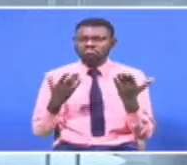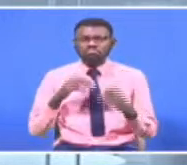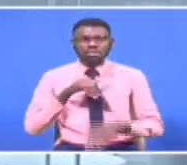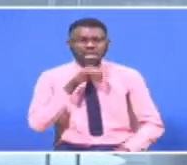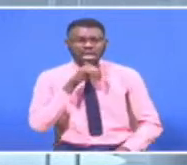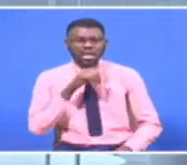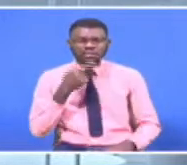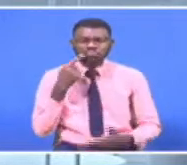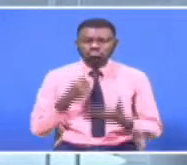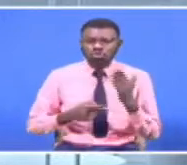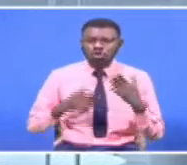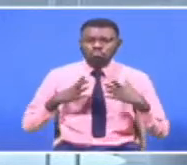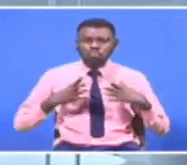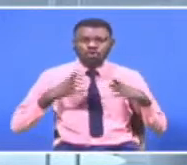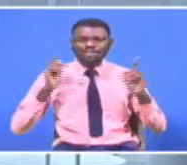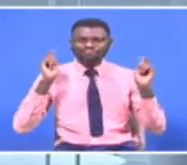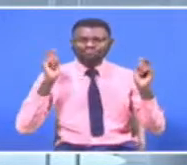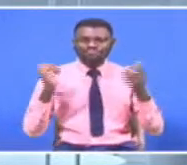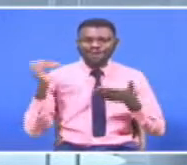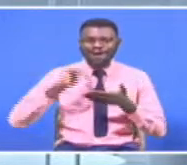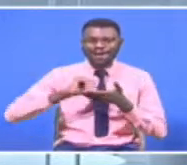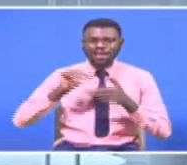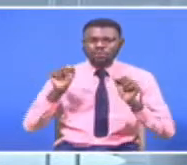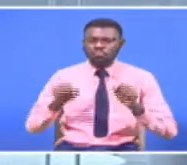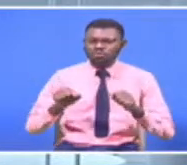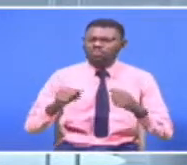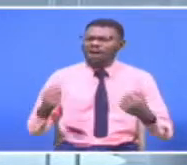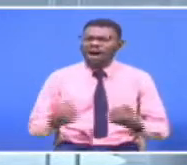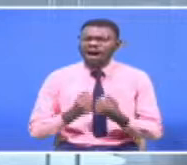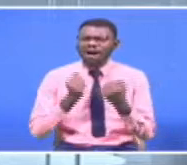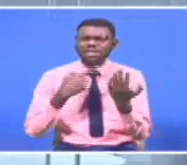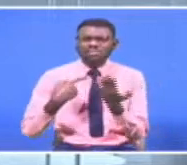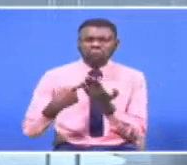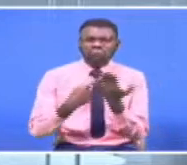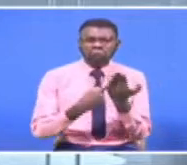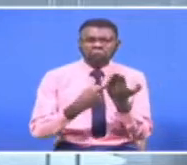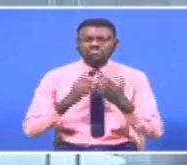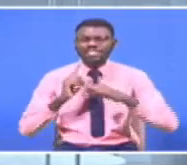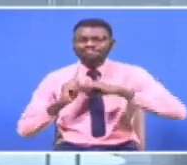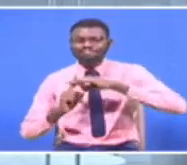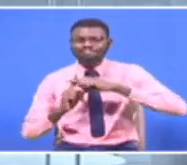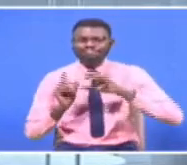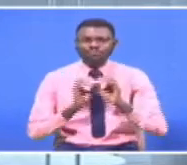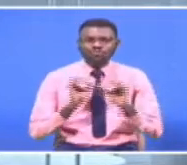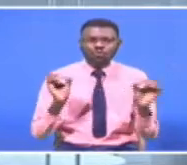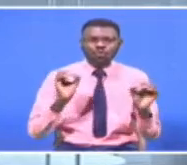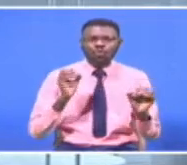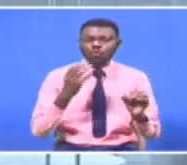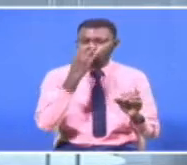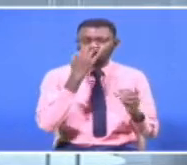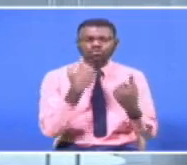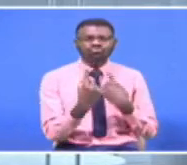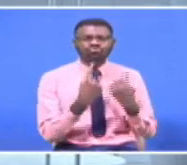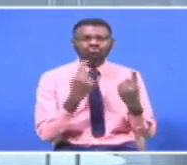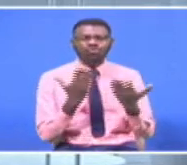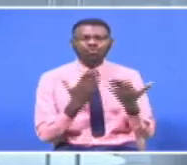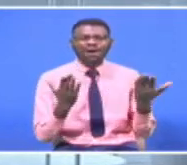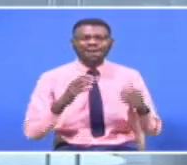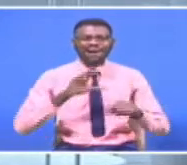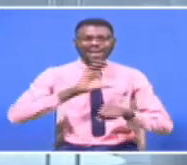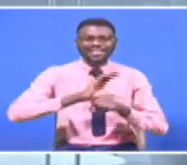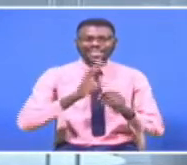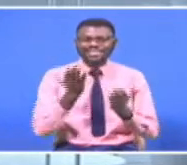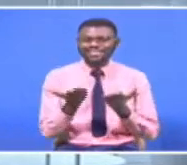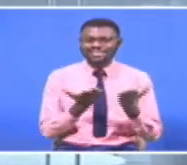wake kwa maandamano iwapo mazungumzo yanayoendelea hayatazaa matunda. Ruto alikuwa akizungumza alipohudhuria ibada ya kanisa katika eneo